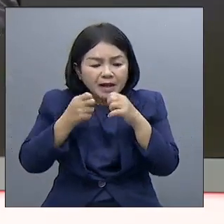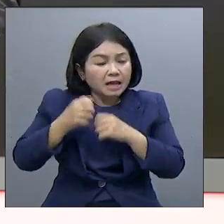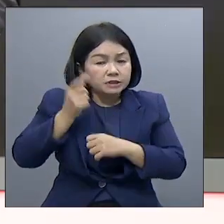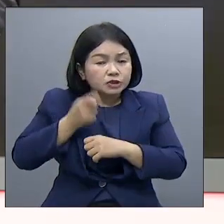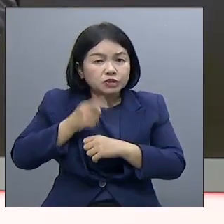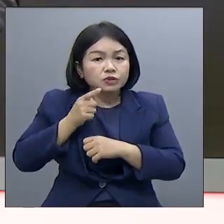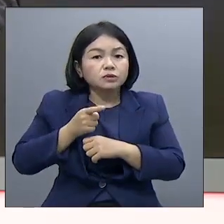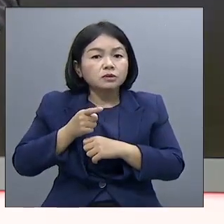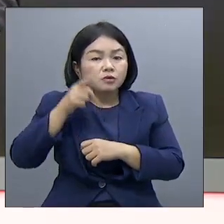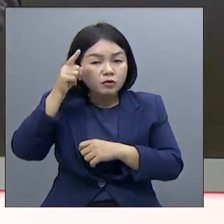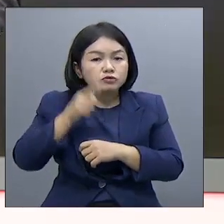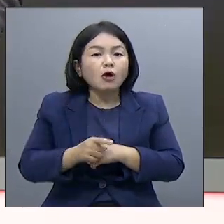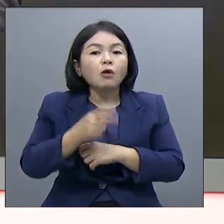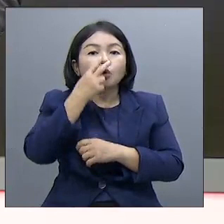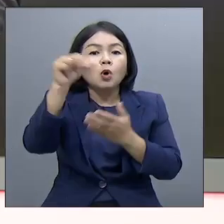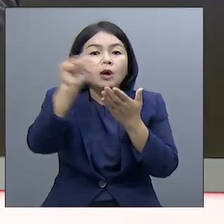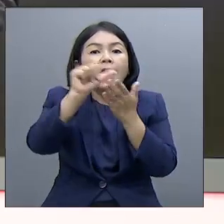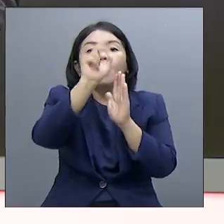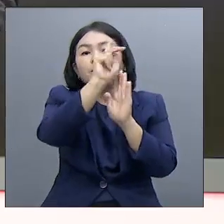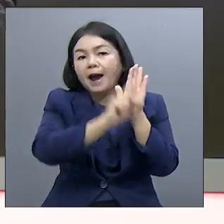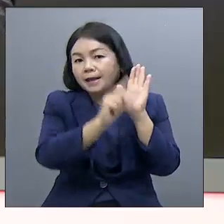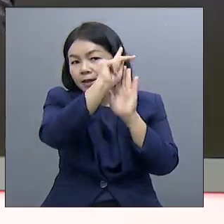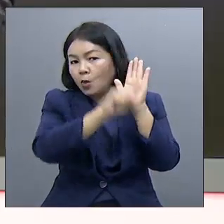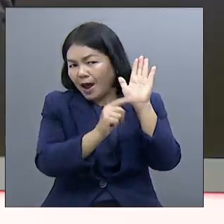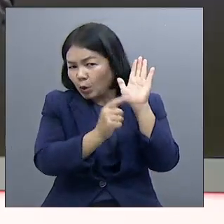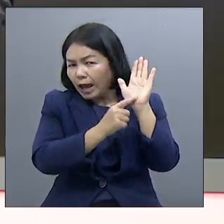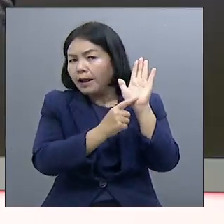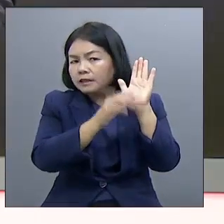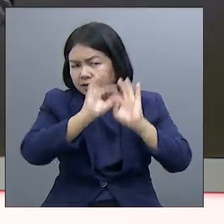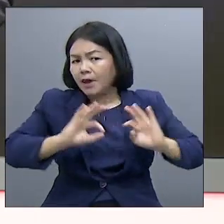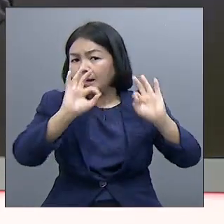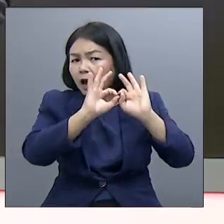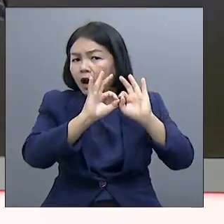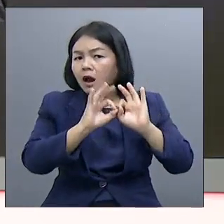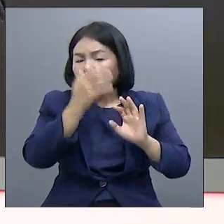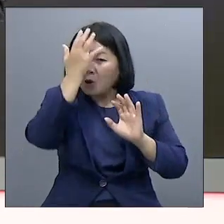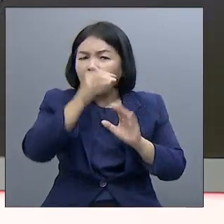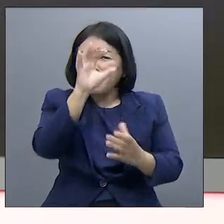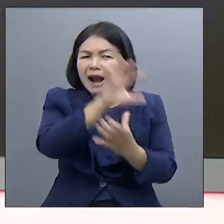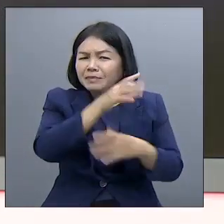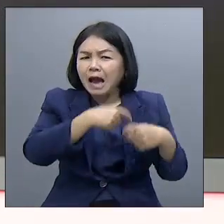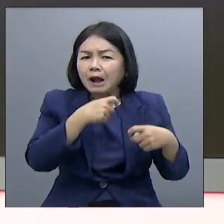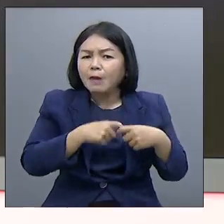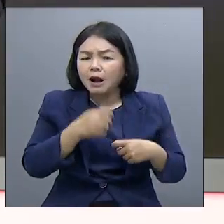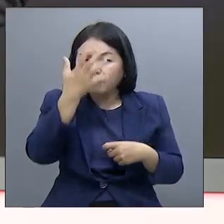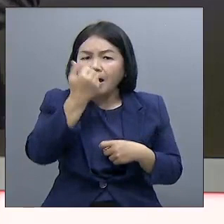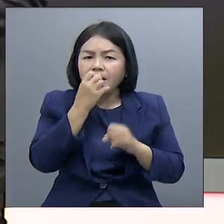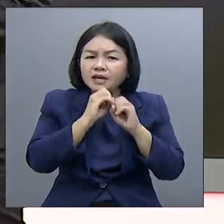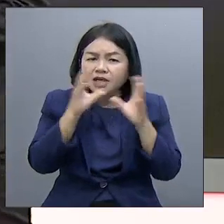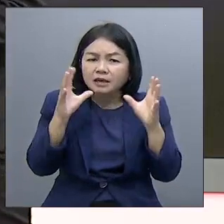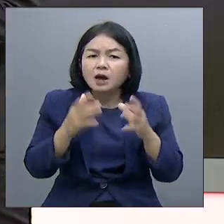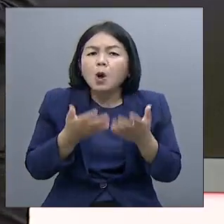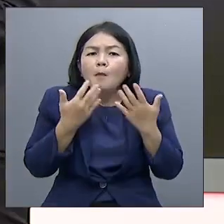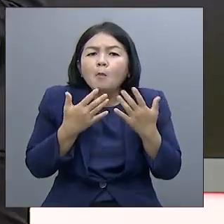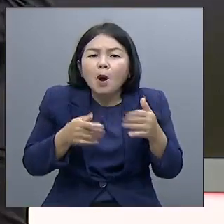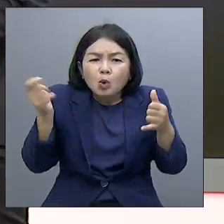แล้วเนี่ยจำเป็นจะต้องเข้าไปแก้ไขตัวบทกฎหมายเกี่ยวกับเรื่องของเมาแล้วขับบ้านเรายังอ่อนมากผมเปรียบเทียบให้คุณผู้ชมเห็นภาพชัดๆแบบนี้อย่าง